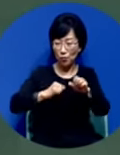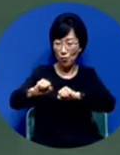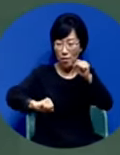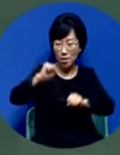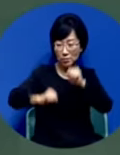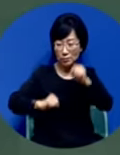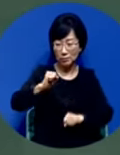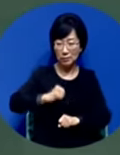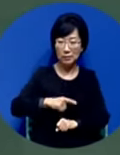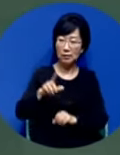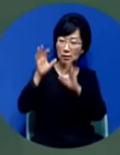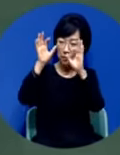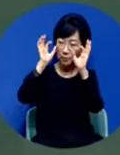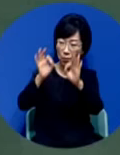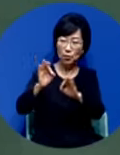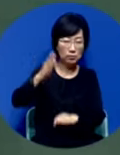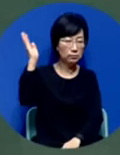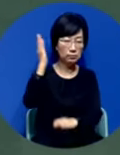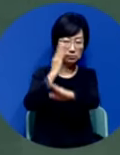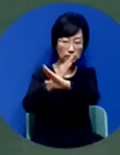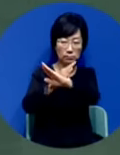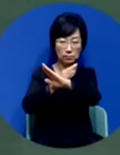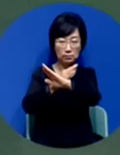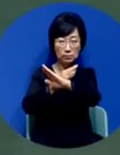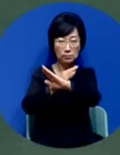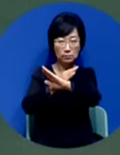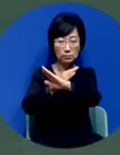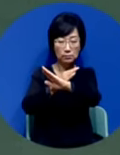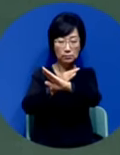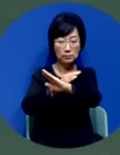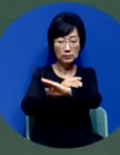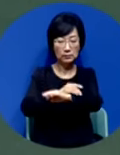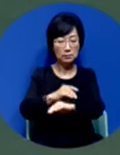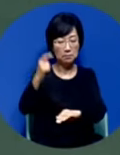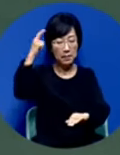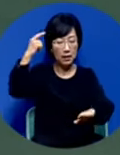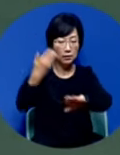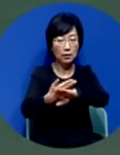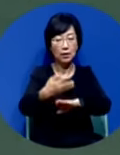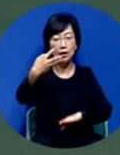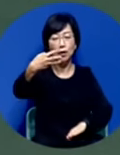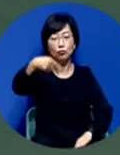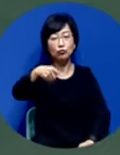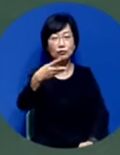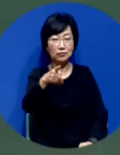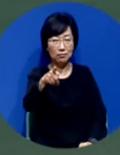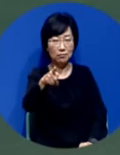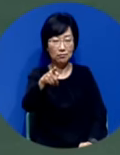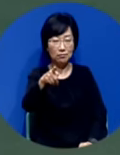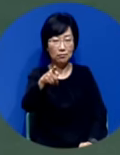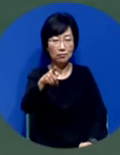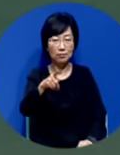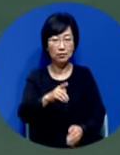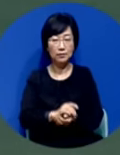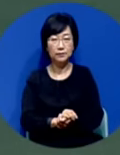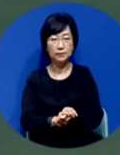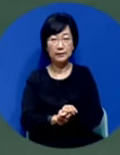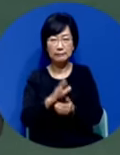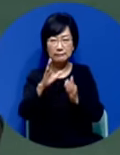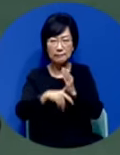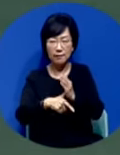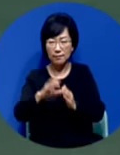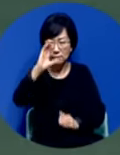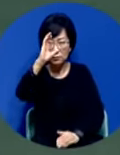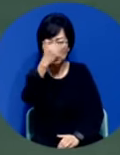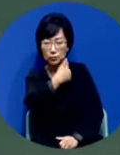这 像话吗? 그거 들고 나왔어요. 所以呢, 路德就这样讲. 그거 들고 나오니까 천주교에서 루터 사형